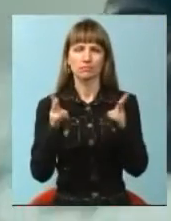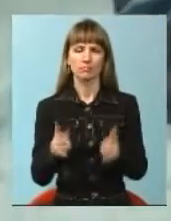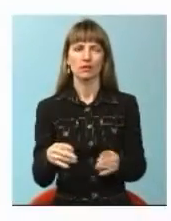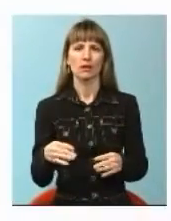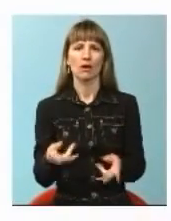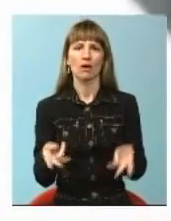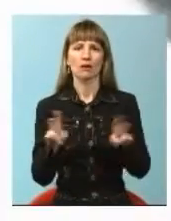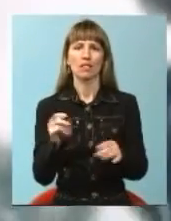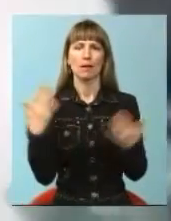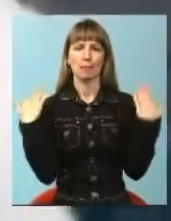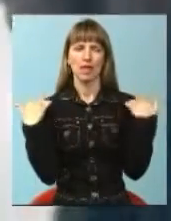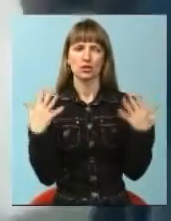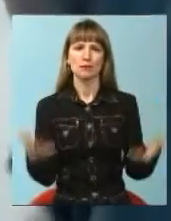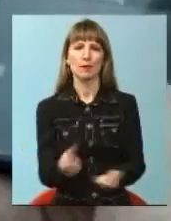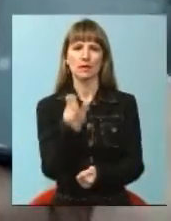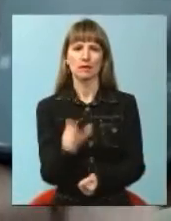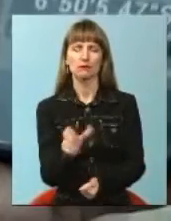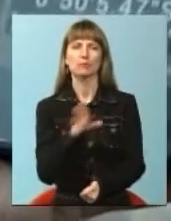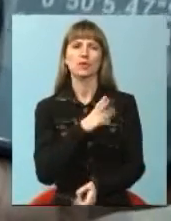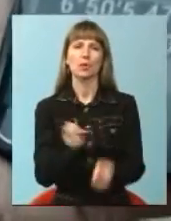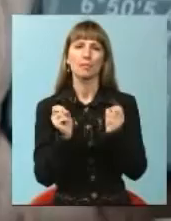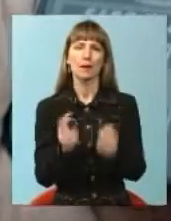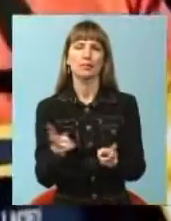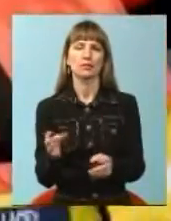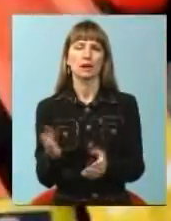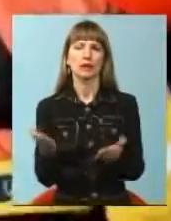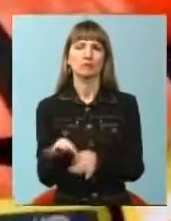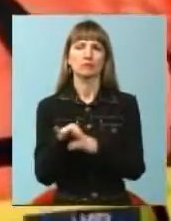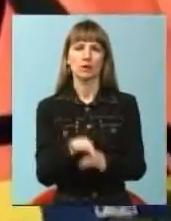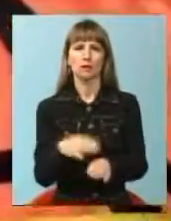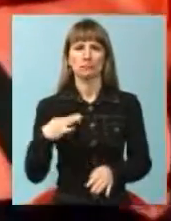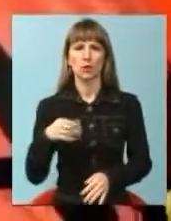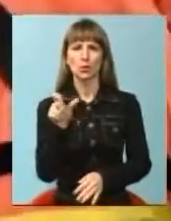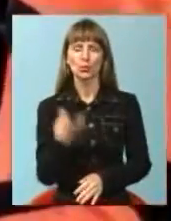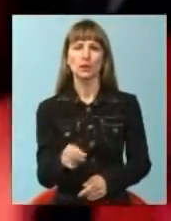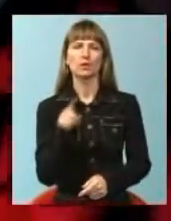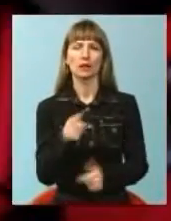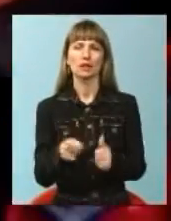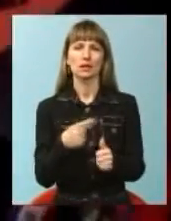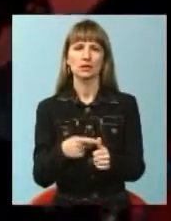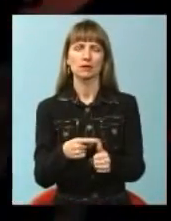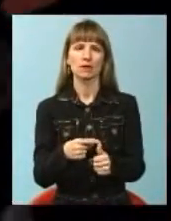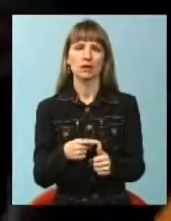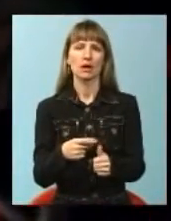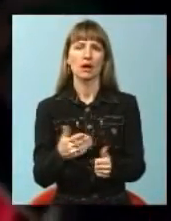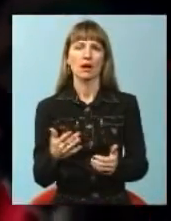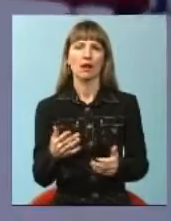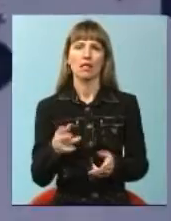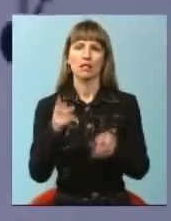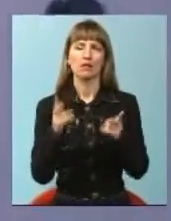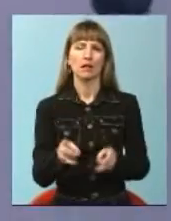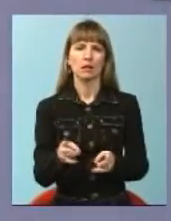на плечі рятувальника. Але бувають і небезпеки, спричинені недбальством людини. Їх називають техногенними